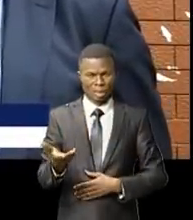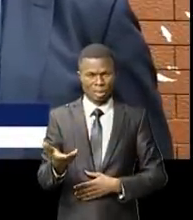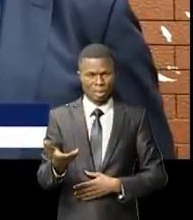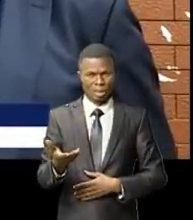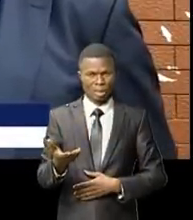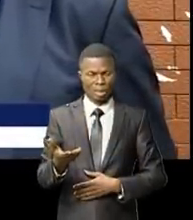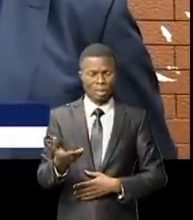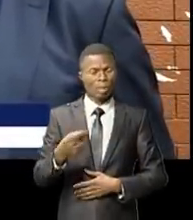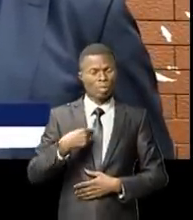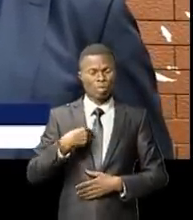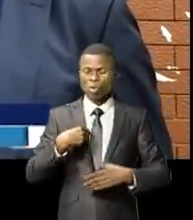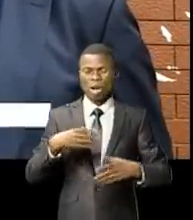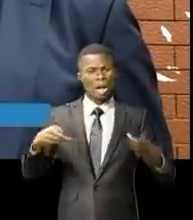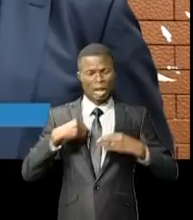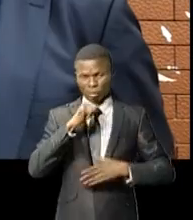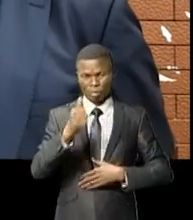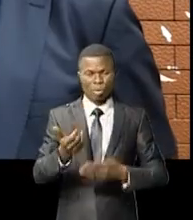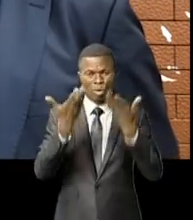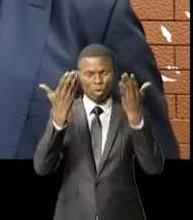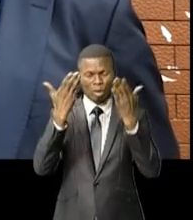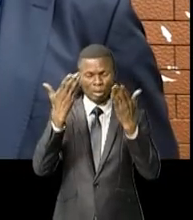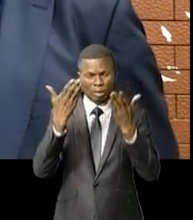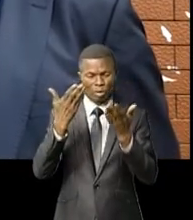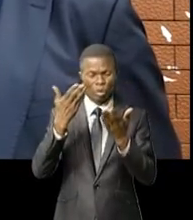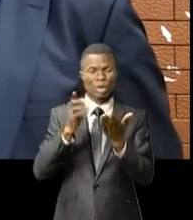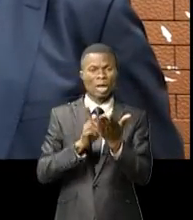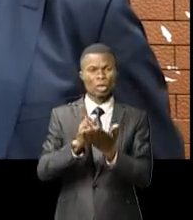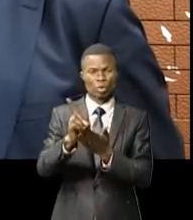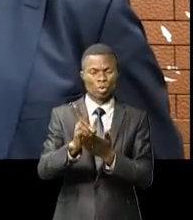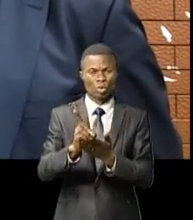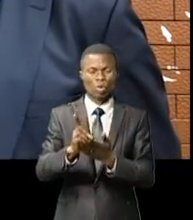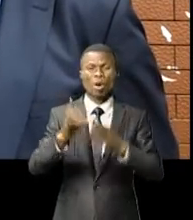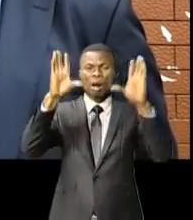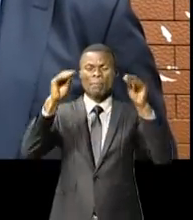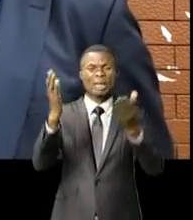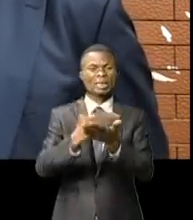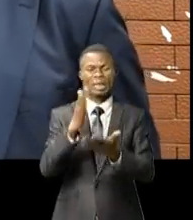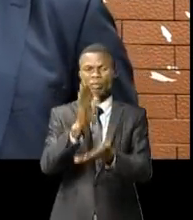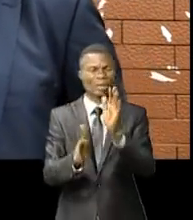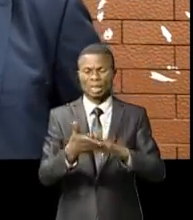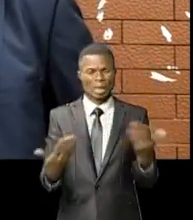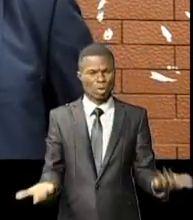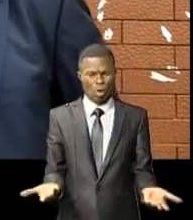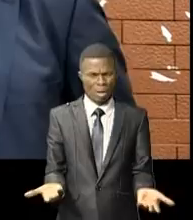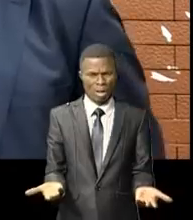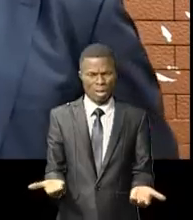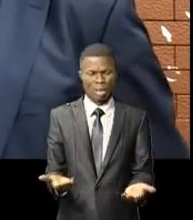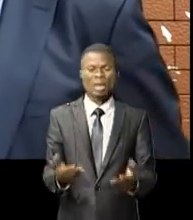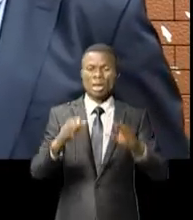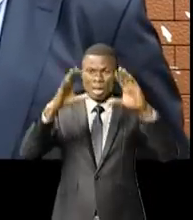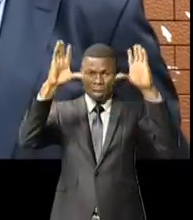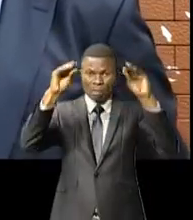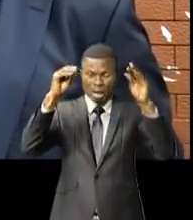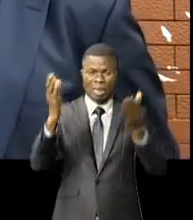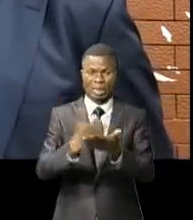ne conçois pas les études en droit sans une bibliothèque. La bibliothèque, c'est un carrefour